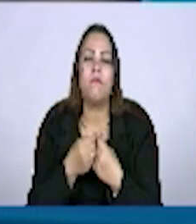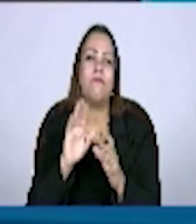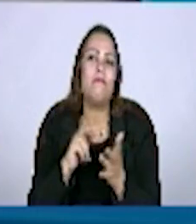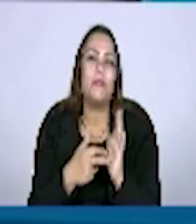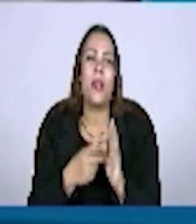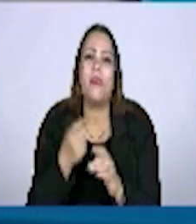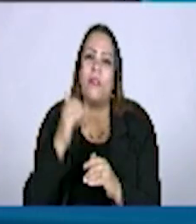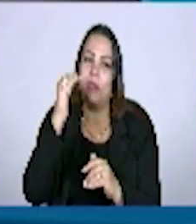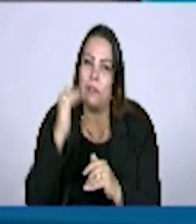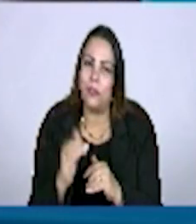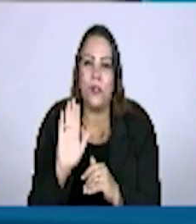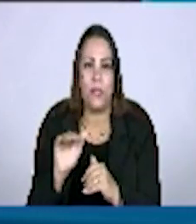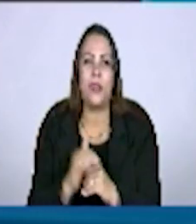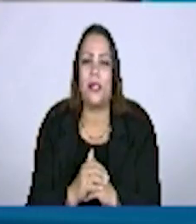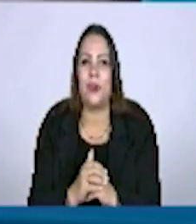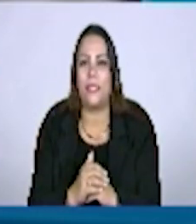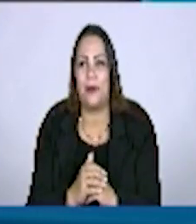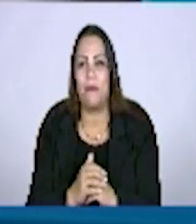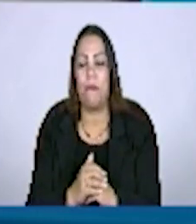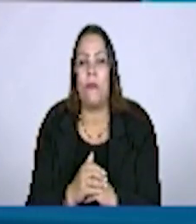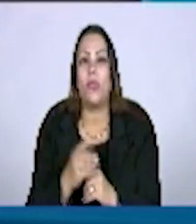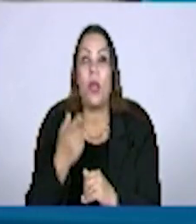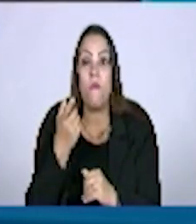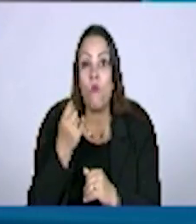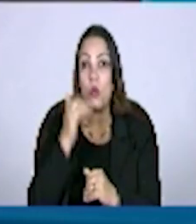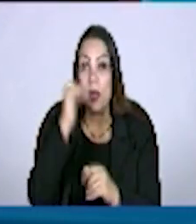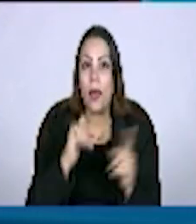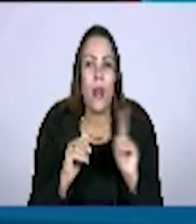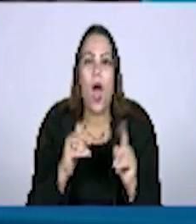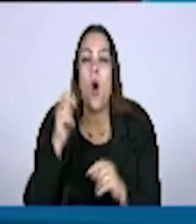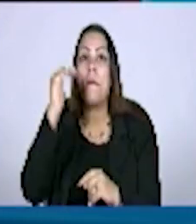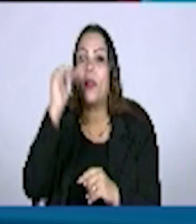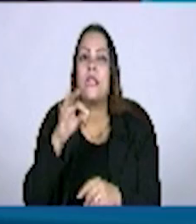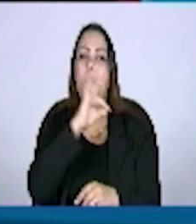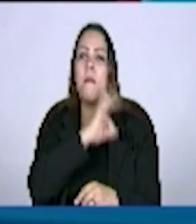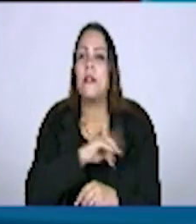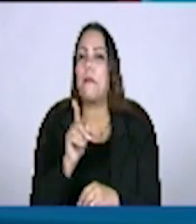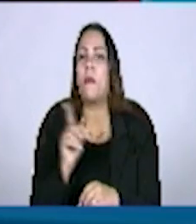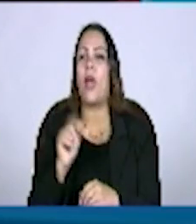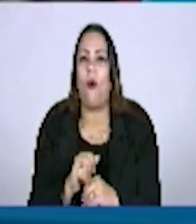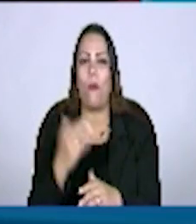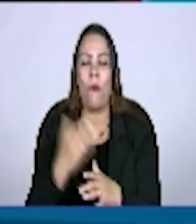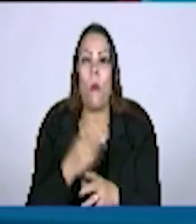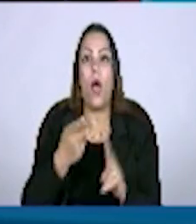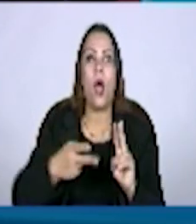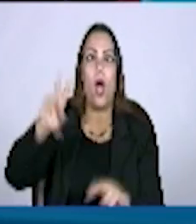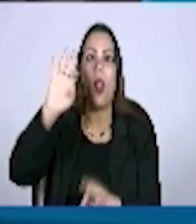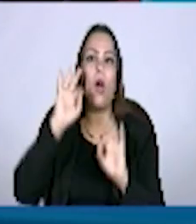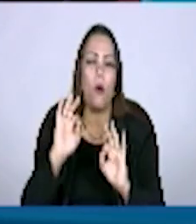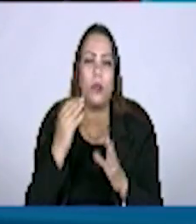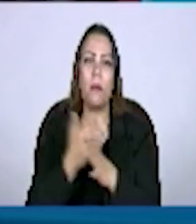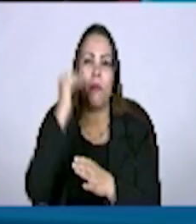بدات تنزل من اسعارها وهي ما بتنزلش من السعر هي بتنزل من الاسعار التي غالت في